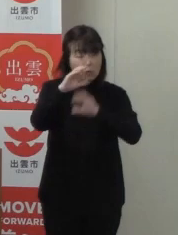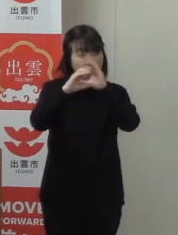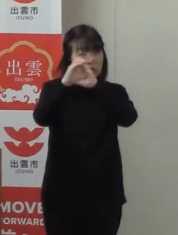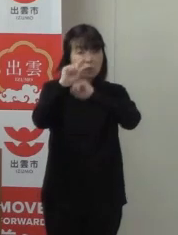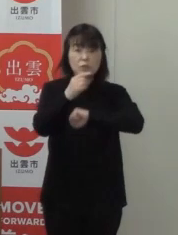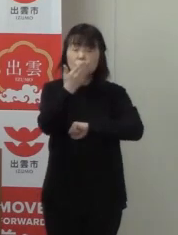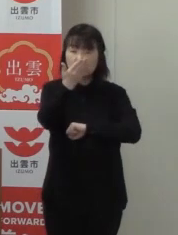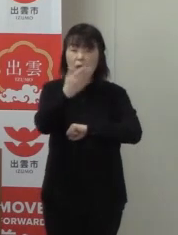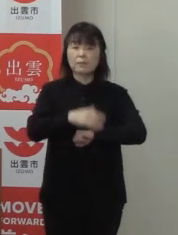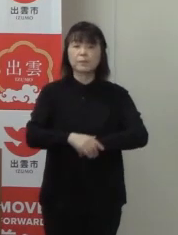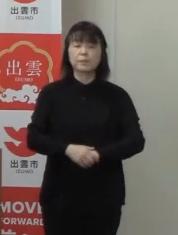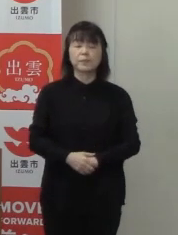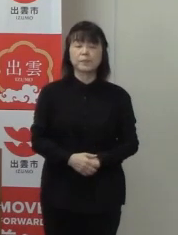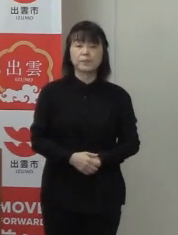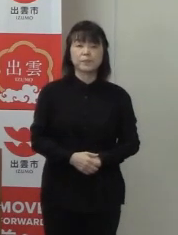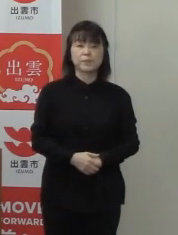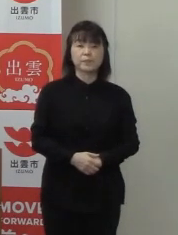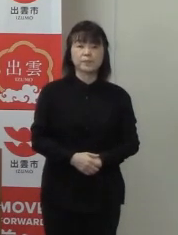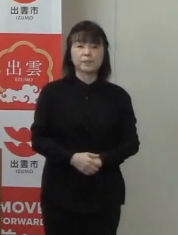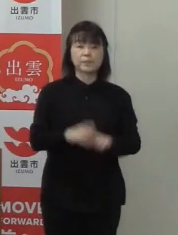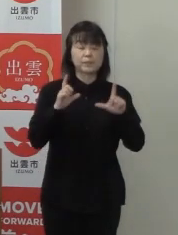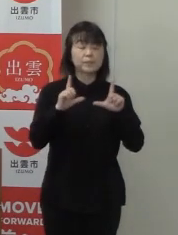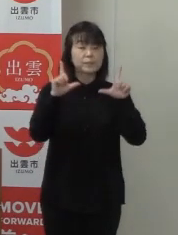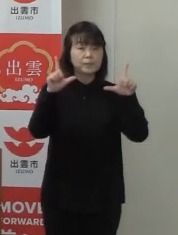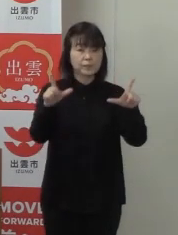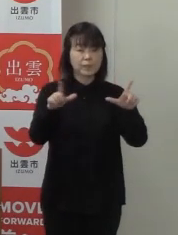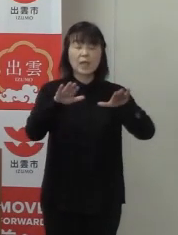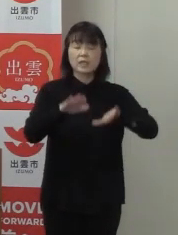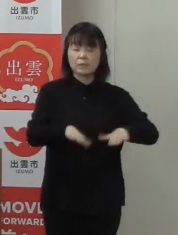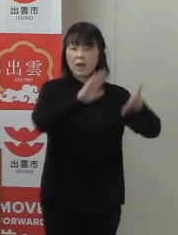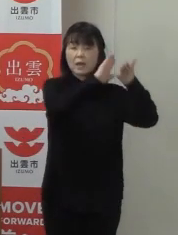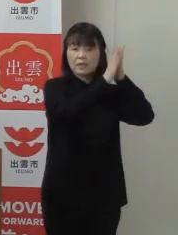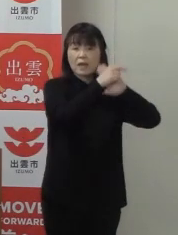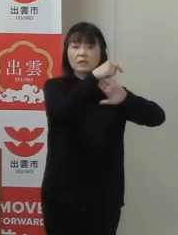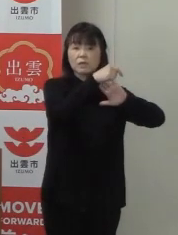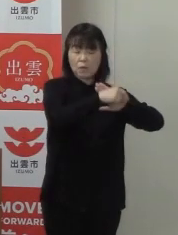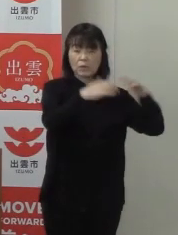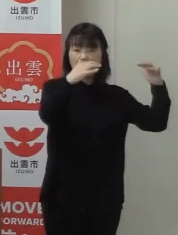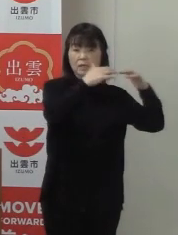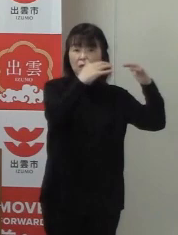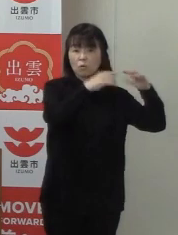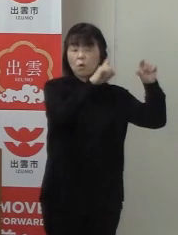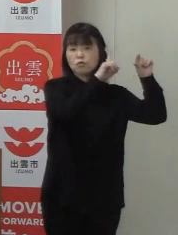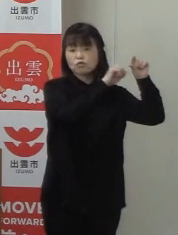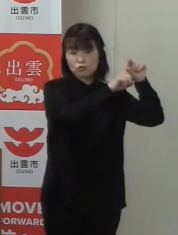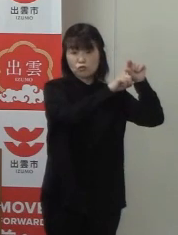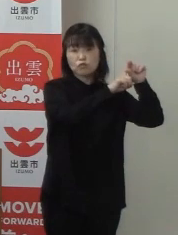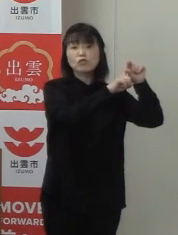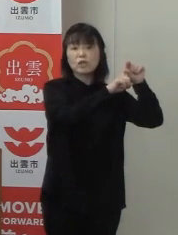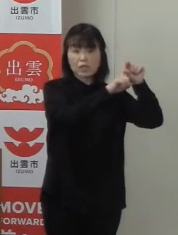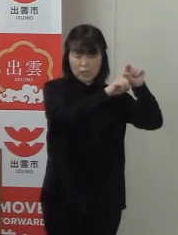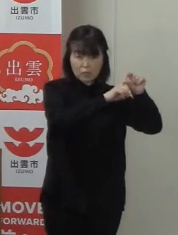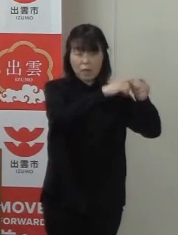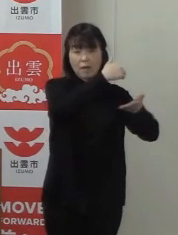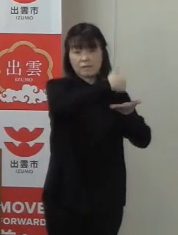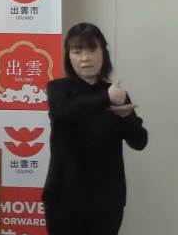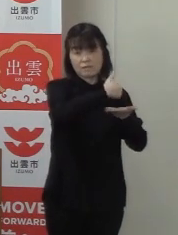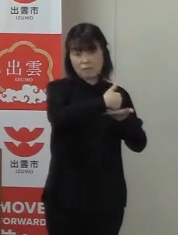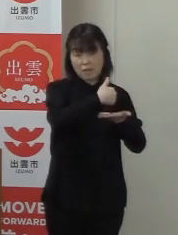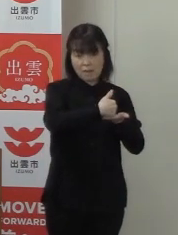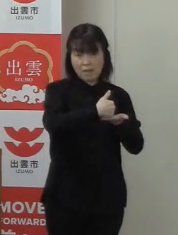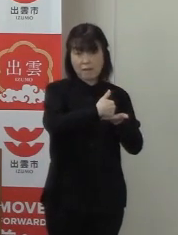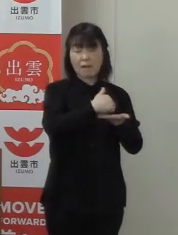ていうのは今現在ありますか。 まあ、今あの県の方でですね、検討されているということで、県からもあのいろいろな説明を伺っております